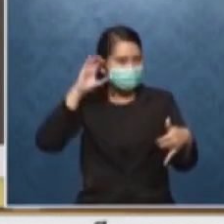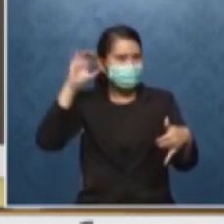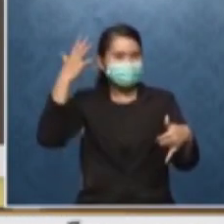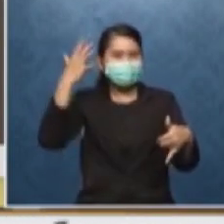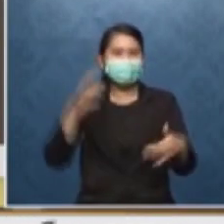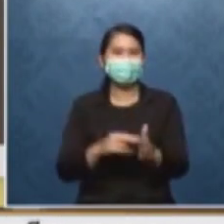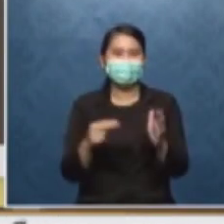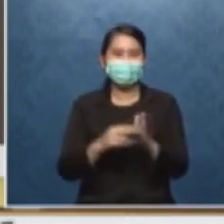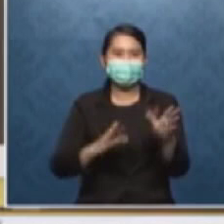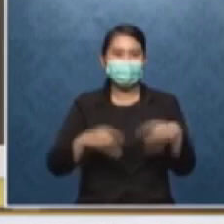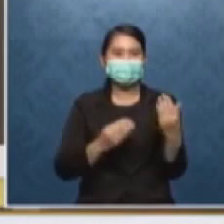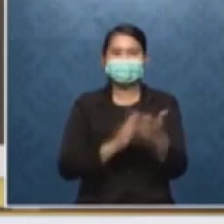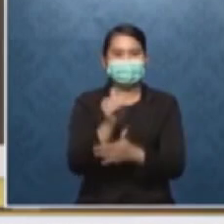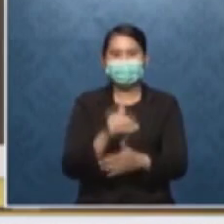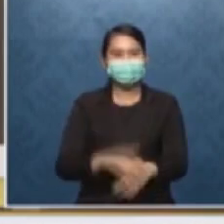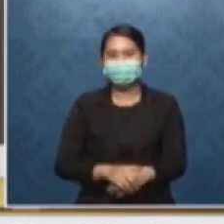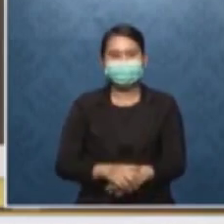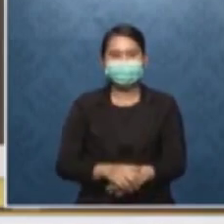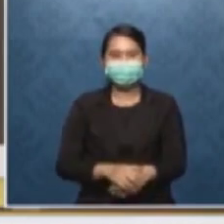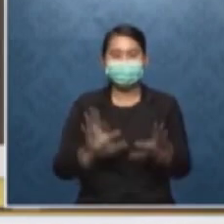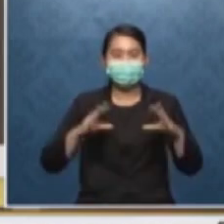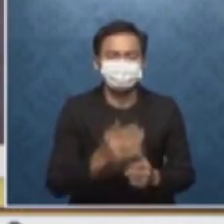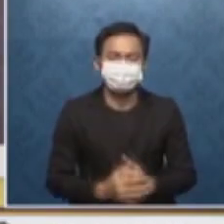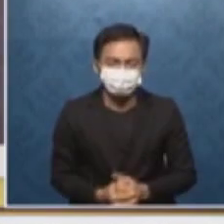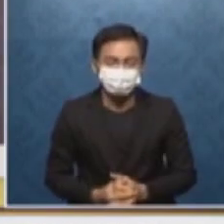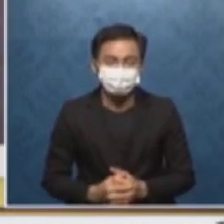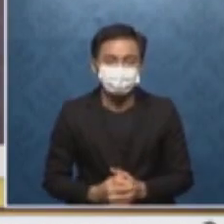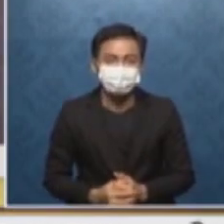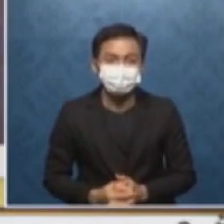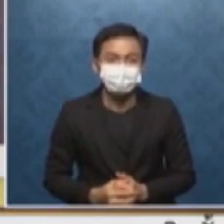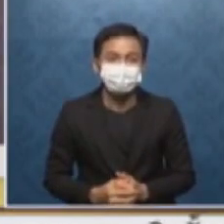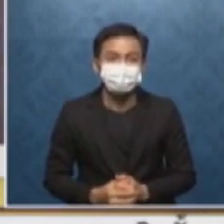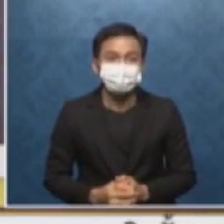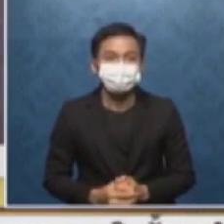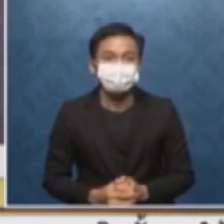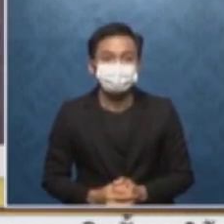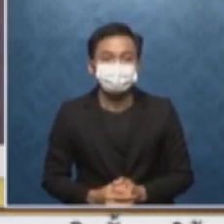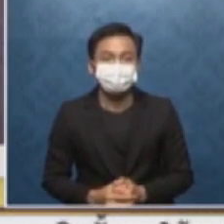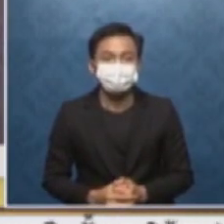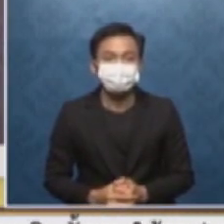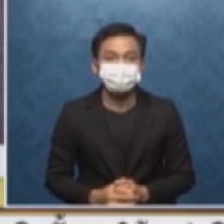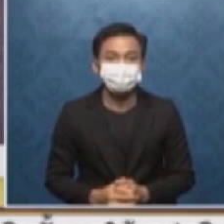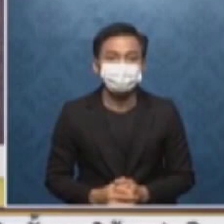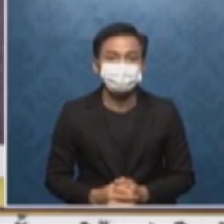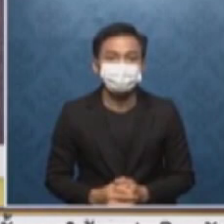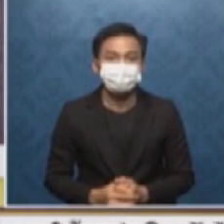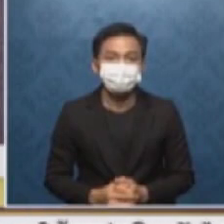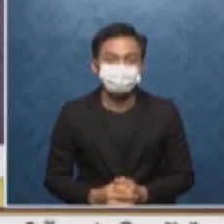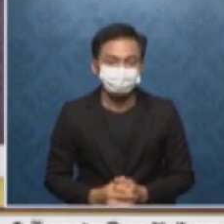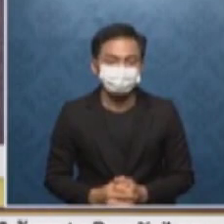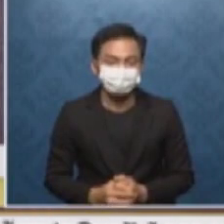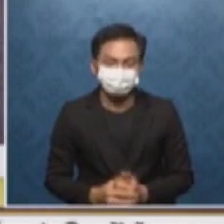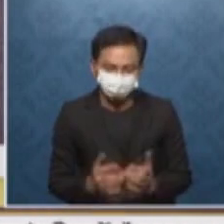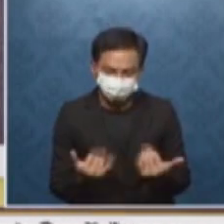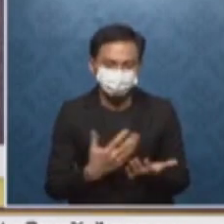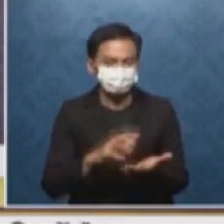ที่จะให้ผ่านต่อไปสำหรับพรกเงินกู้ฉบับนี้เอาหล่ะครับวันนี้สิ่งที่ผมพูด